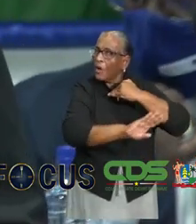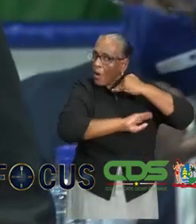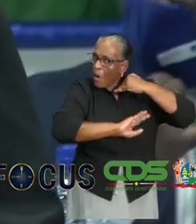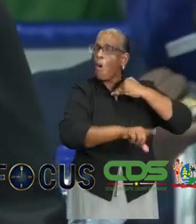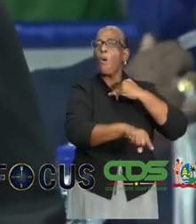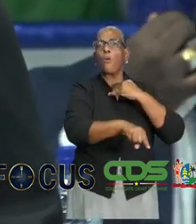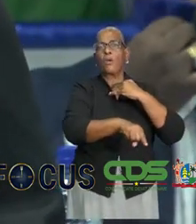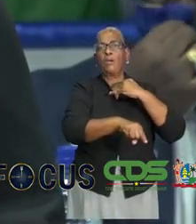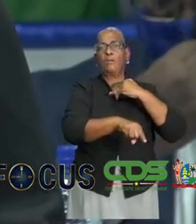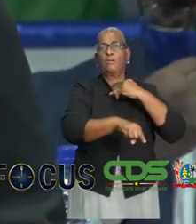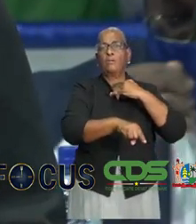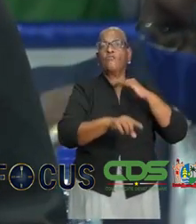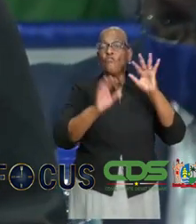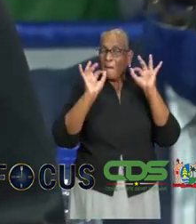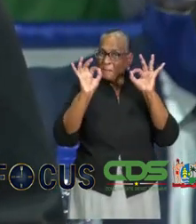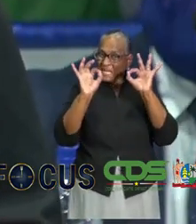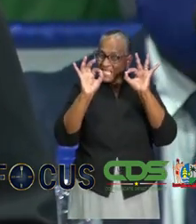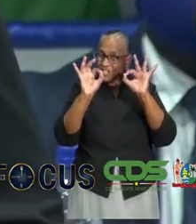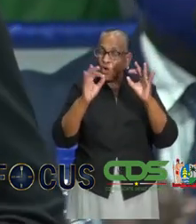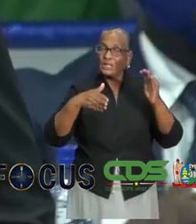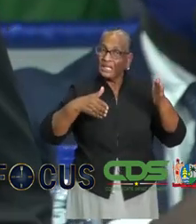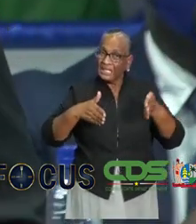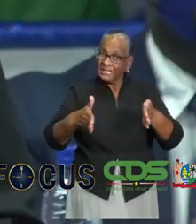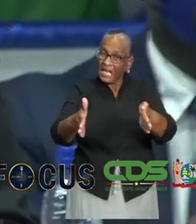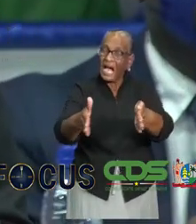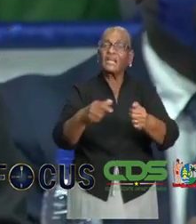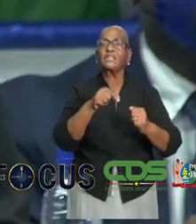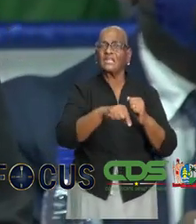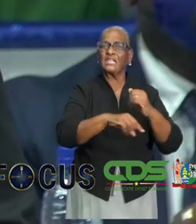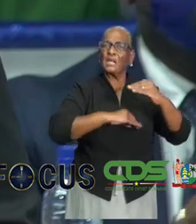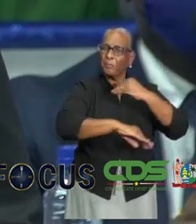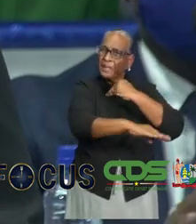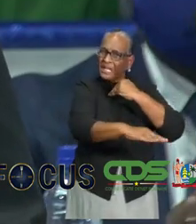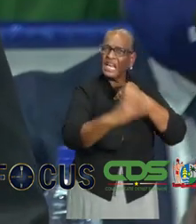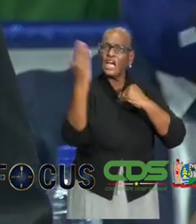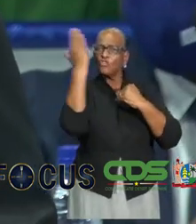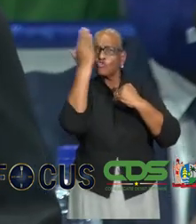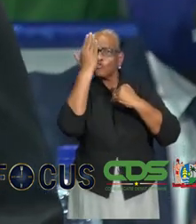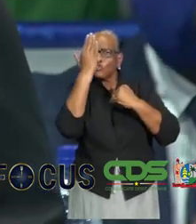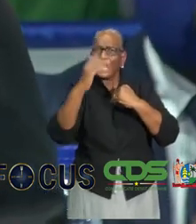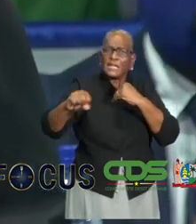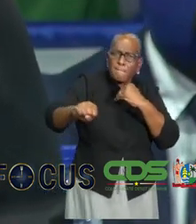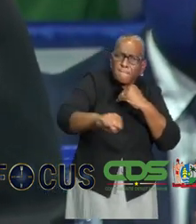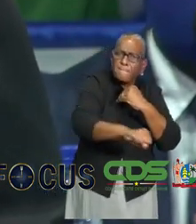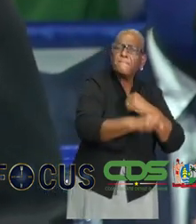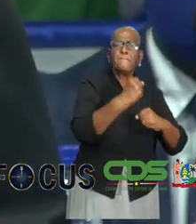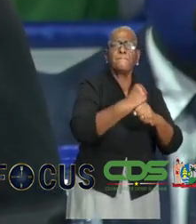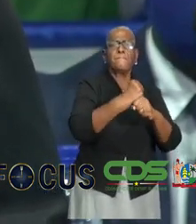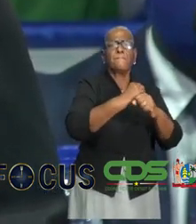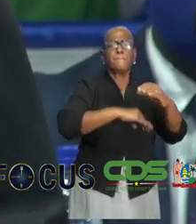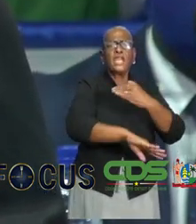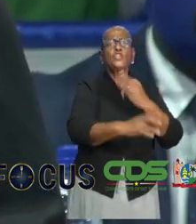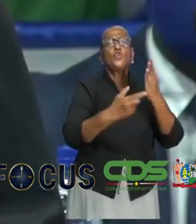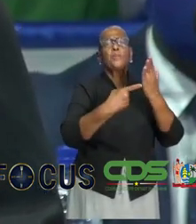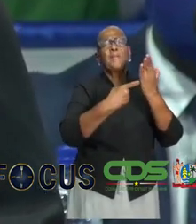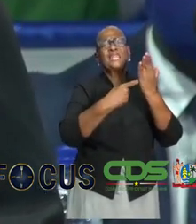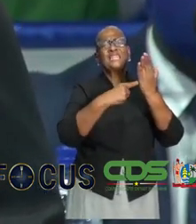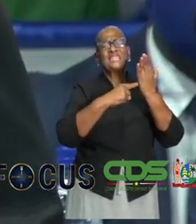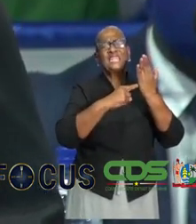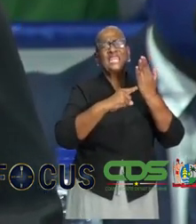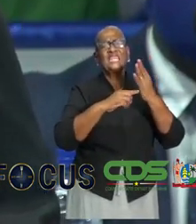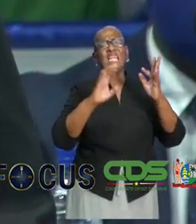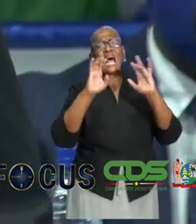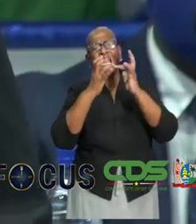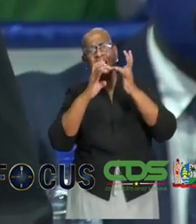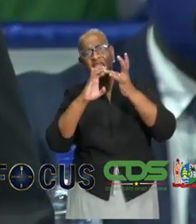In het bijzonder voor de infrastructuur waardoor studenten optimaal kunnen deelnemen aan het